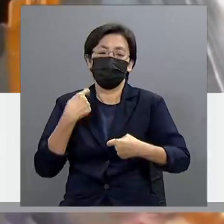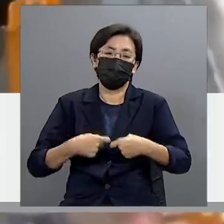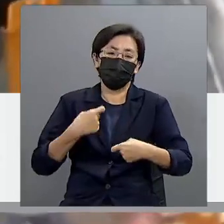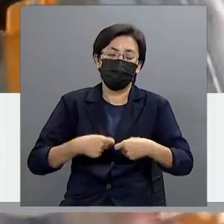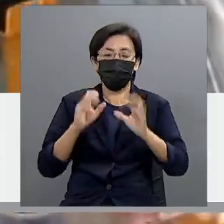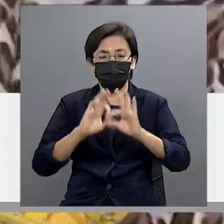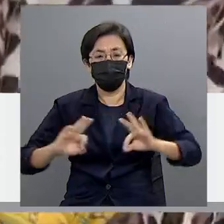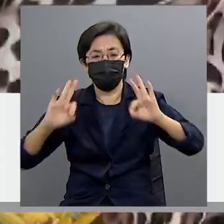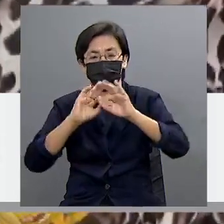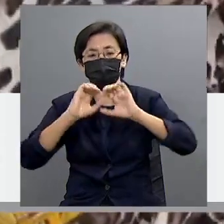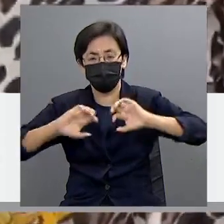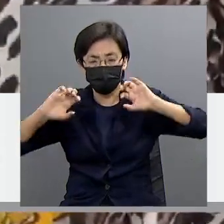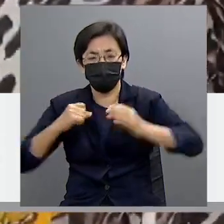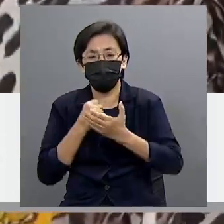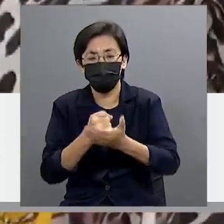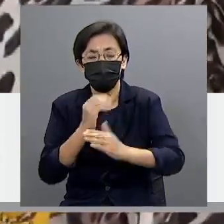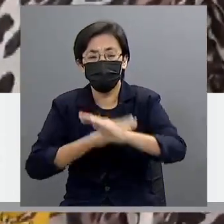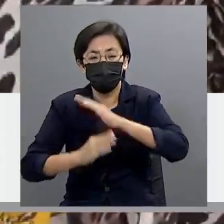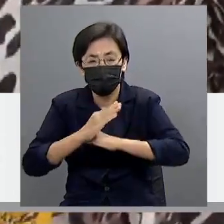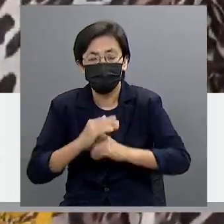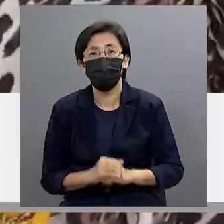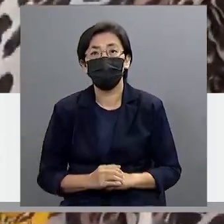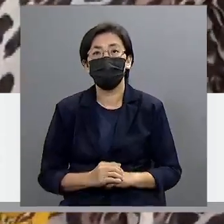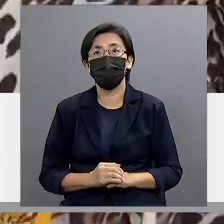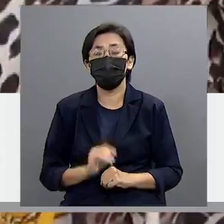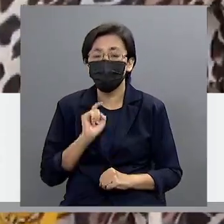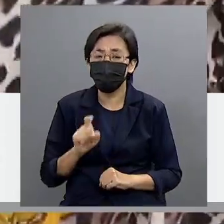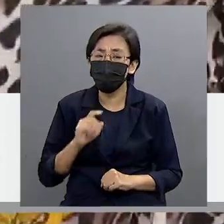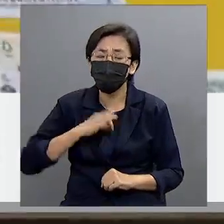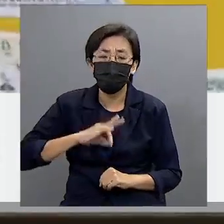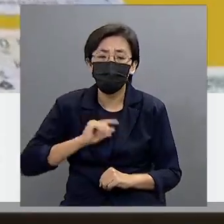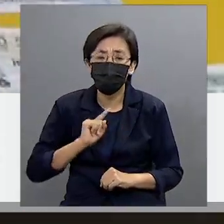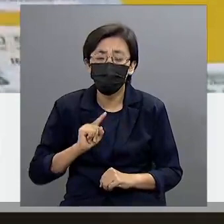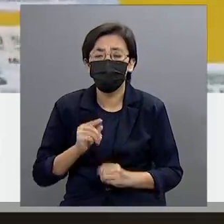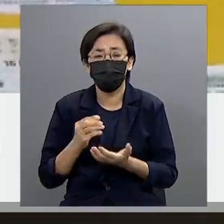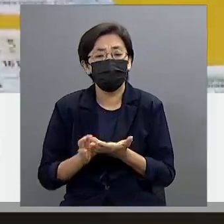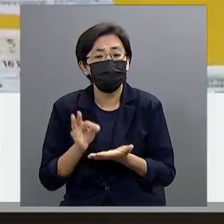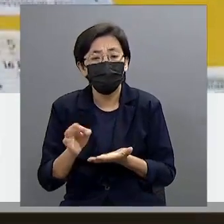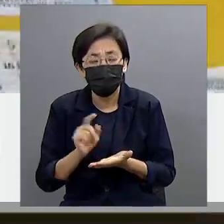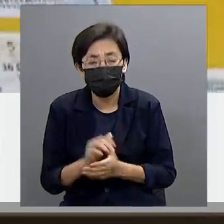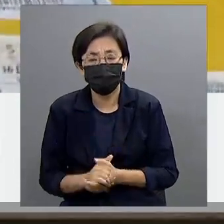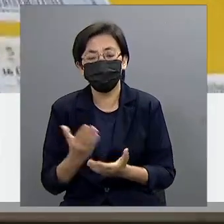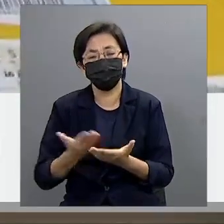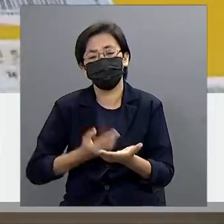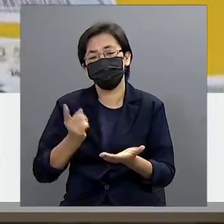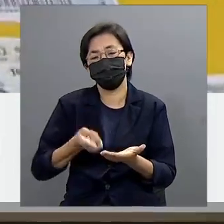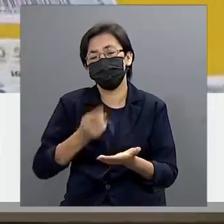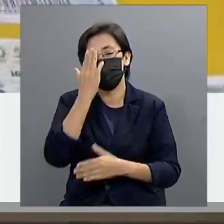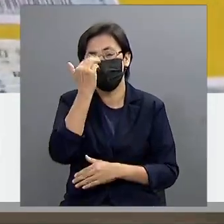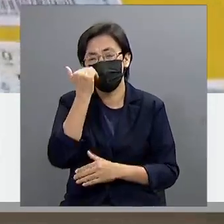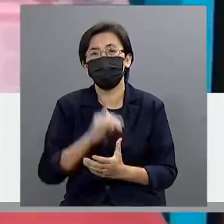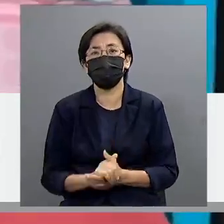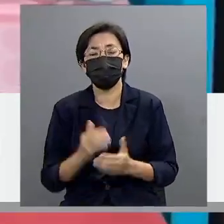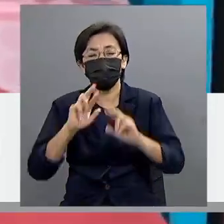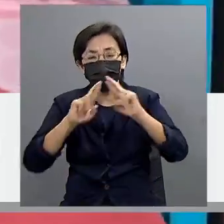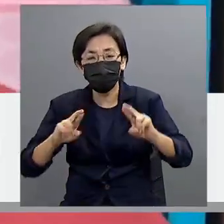พิการด้วยค่ะแต่ถ้าไปถามลูกค้าบางคนเขาบอกว่าสะดวกซื้อสลากแบบเดิมนะเพราะว่าก็มีร้านประจำที่ซื้อห